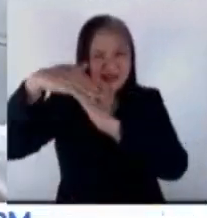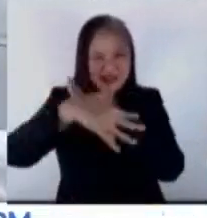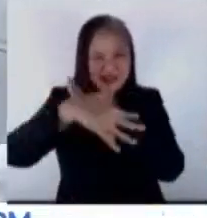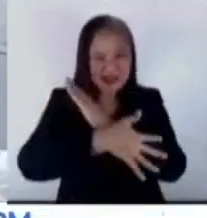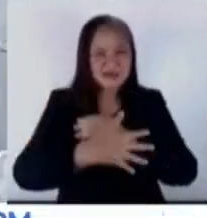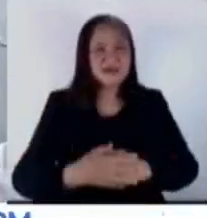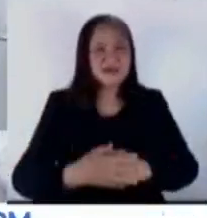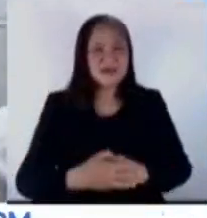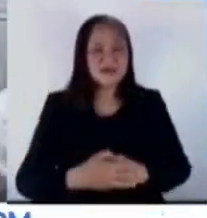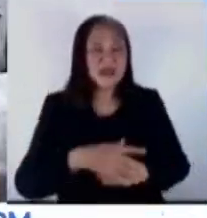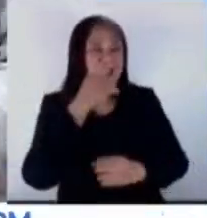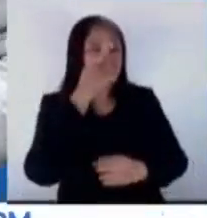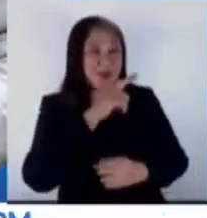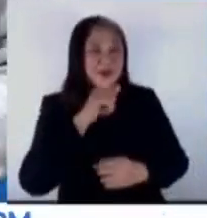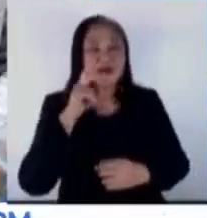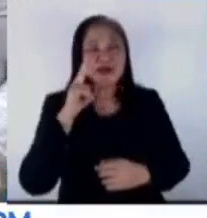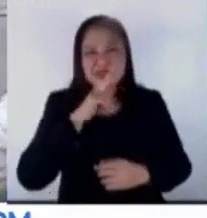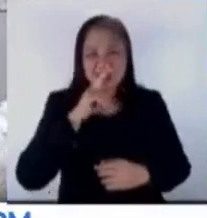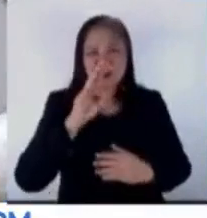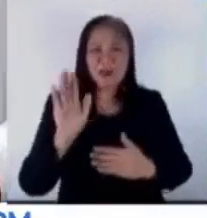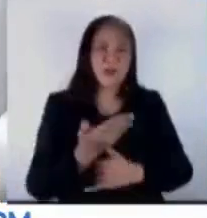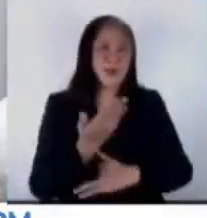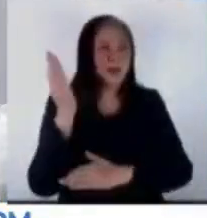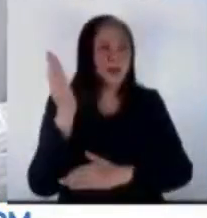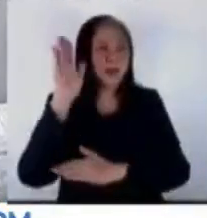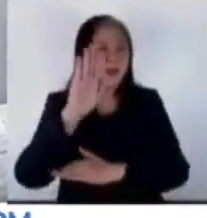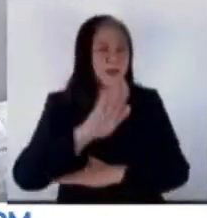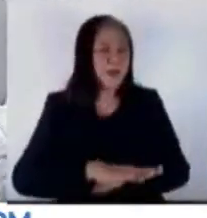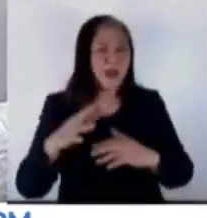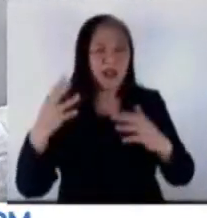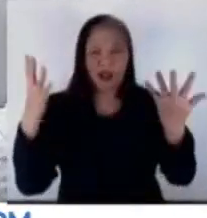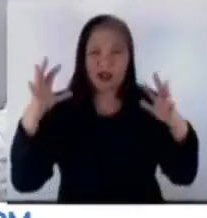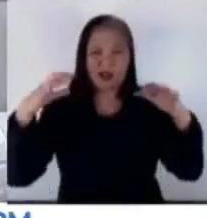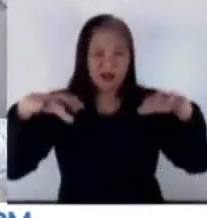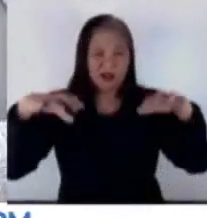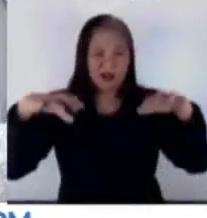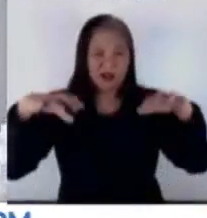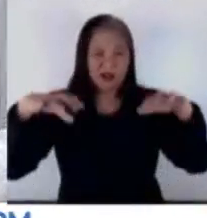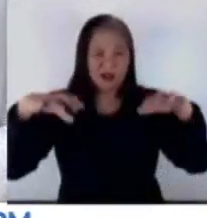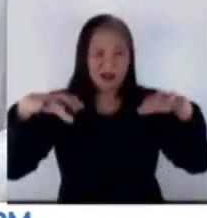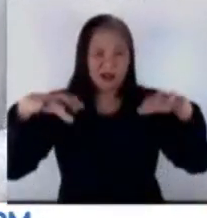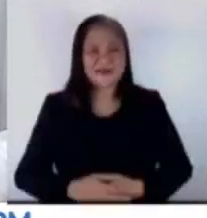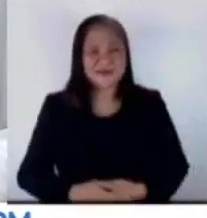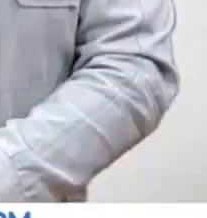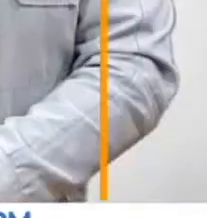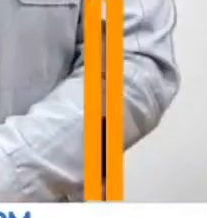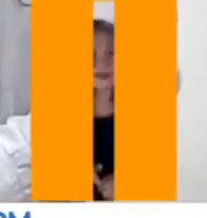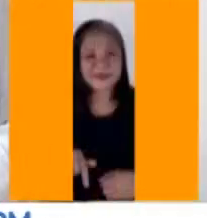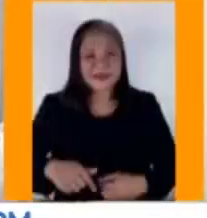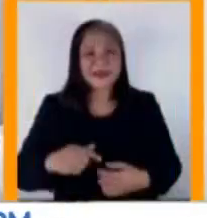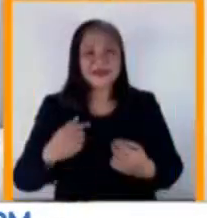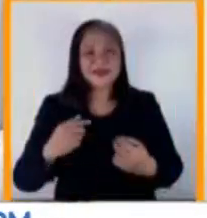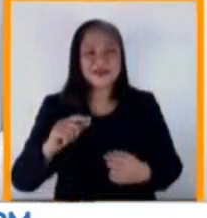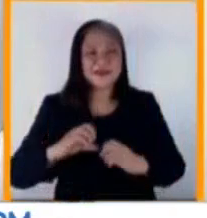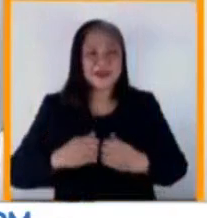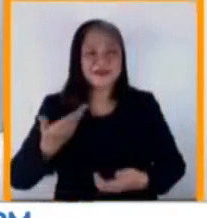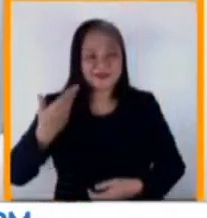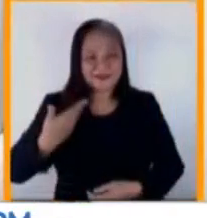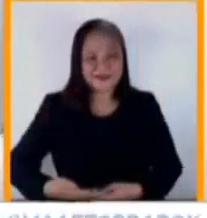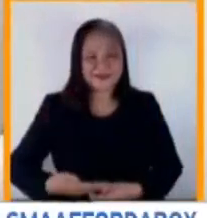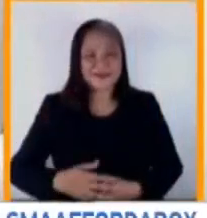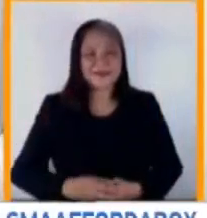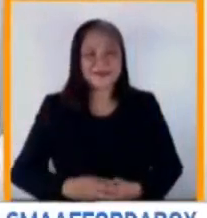maghapon, walang ulan sa araw ng Linggo. Yan ang latest mula sa GMA Weather. Ako po si Nathaniel Cruz, magplano para